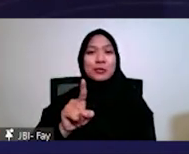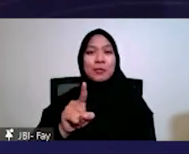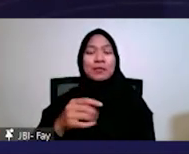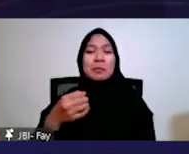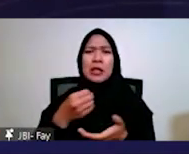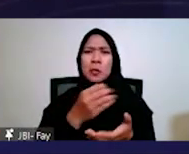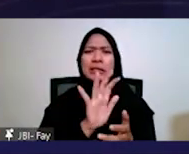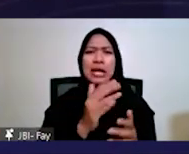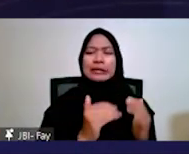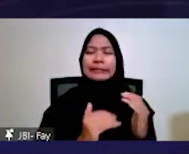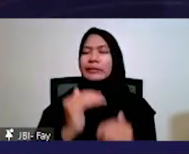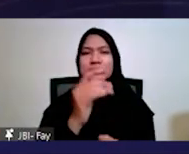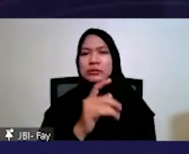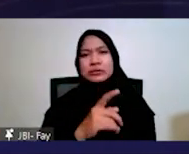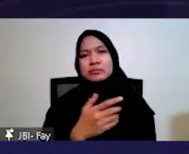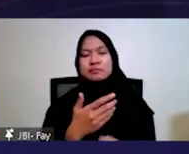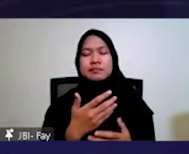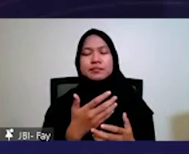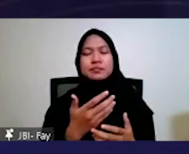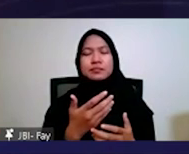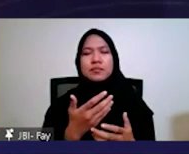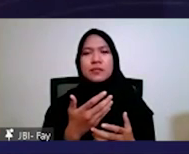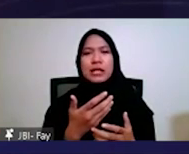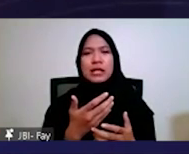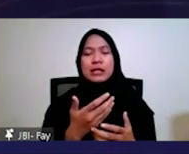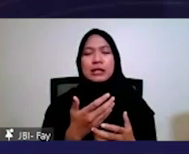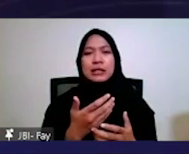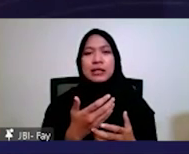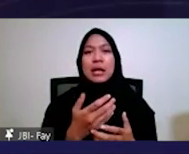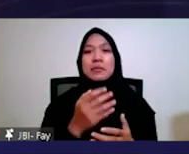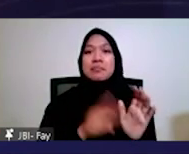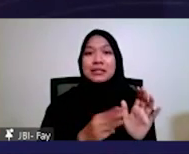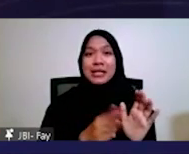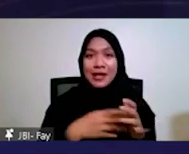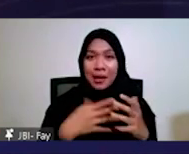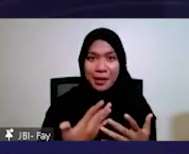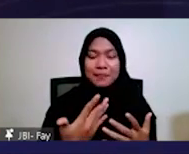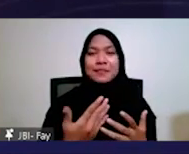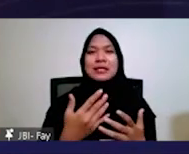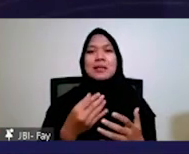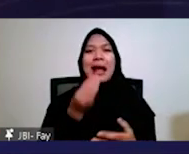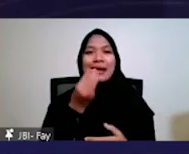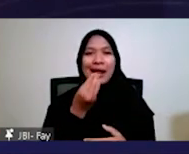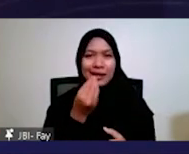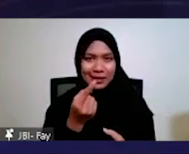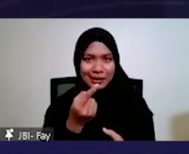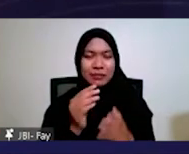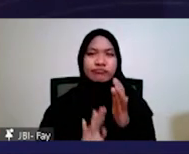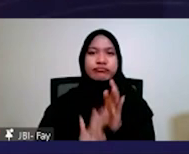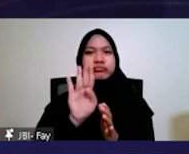tidak luar besar yang menjaga yang menjadi masalah adalah inflasi panganan makan